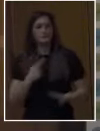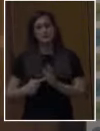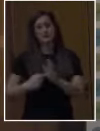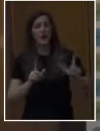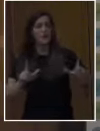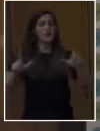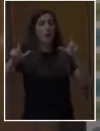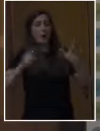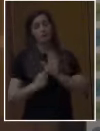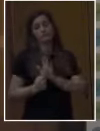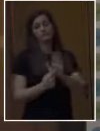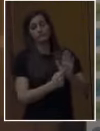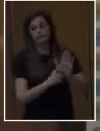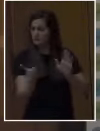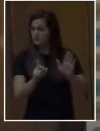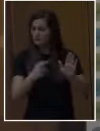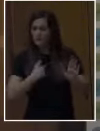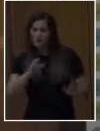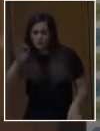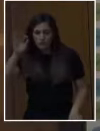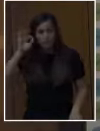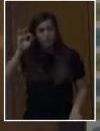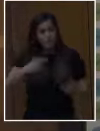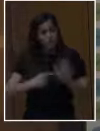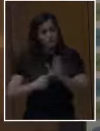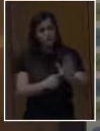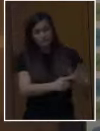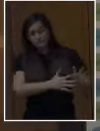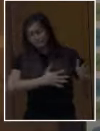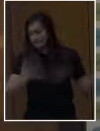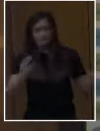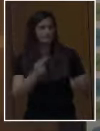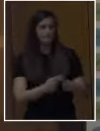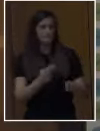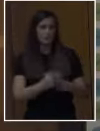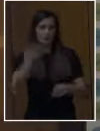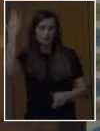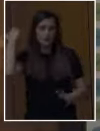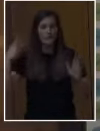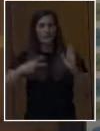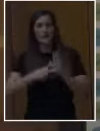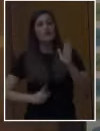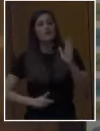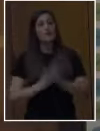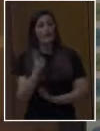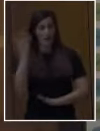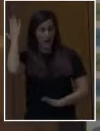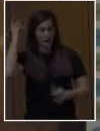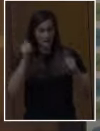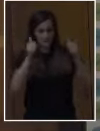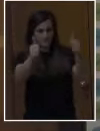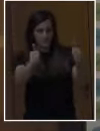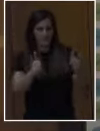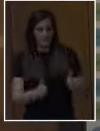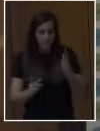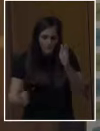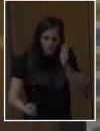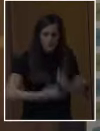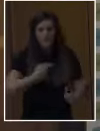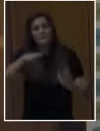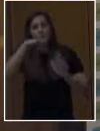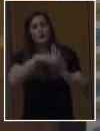Γνωρίζαν ότι οι εκδηλώσεις μας είναι για να σηματοδοτήσουν κάτι μεγαλύτερο. Και τότε το 2012 είχαμε ανακοινώσει τα πρώτα προγράμματα για χαρισματικά